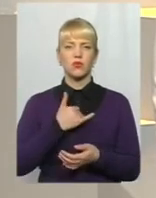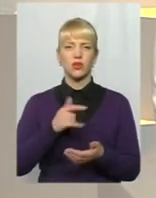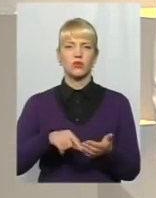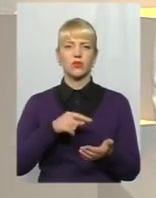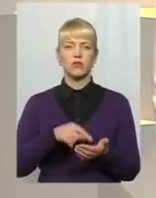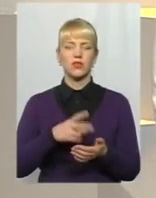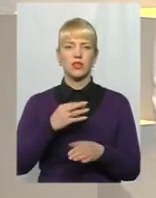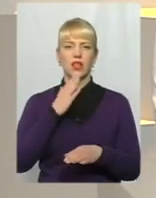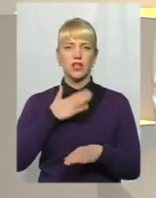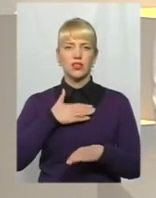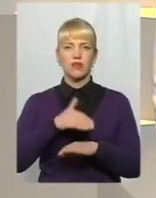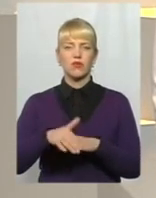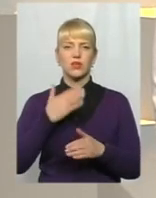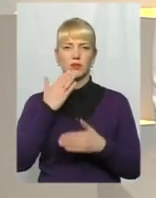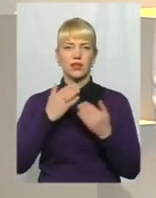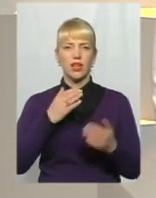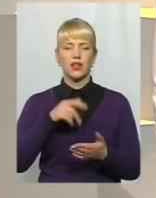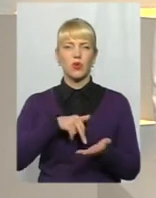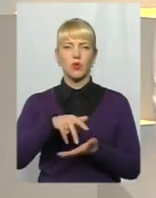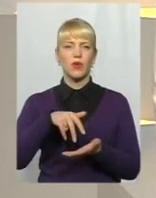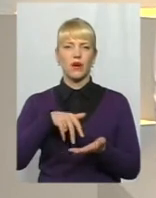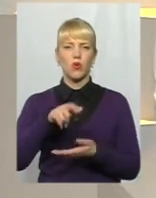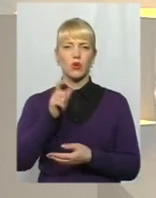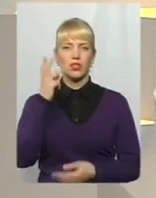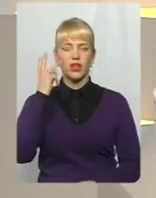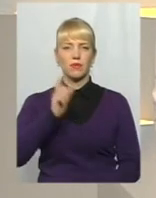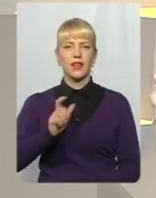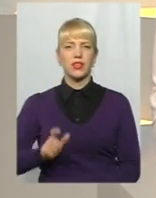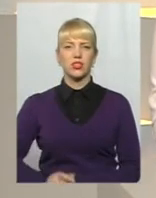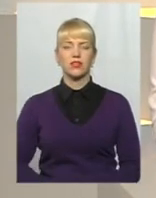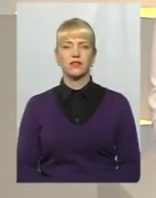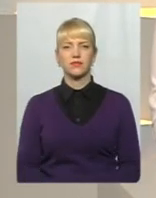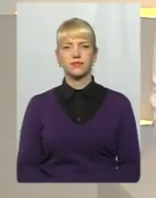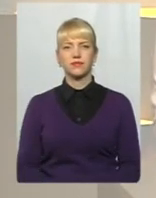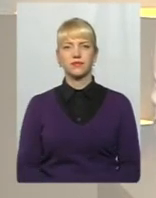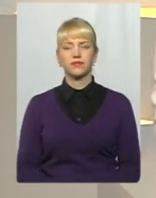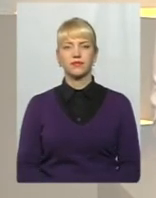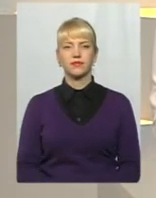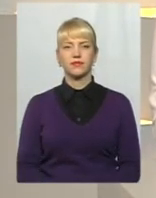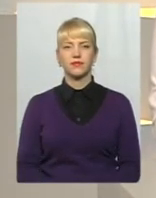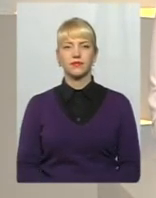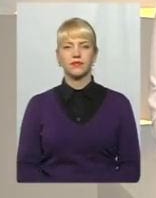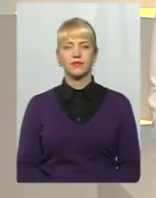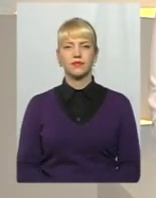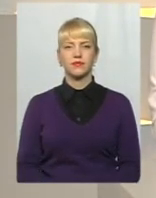наших вулицях, запитали у перехожих хмельничан. Давайте зараз подивимося сюжет, що вони думають з цього приводу.